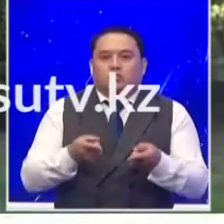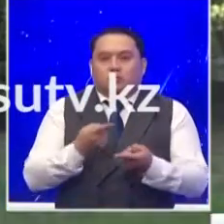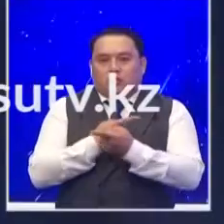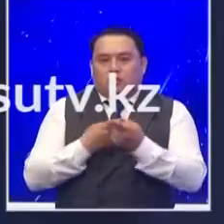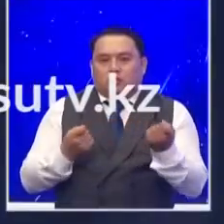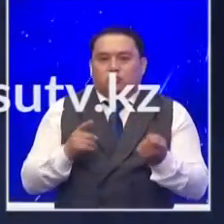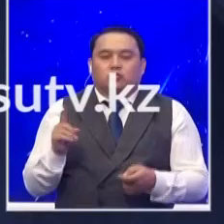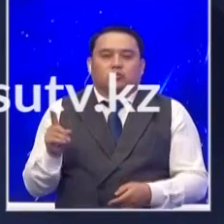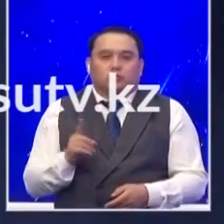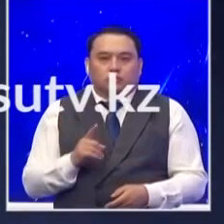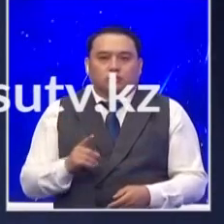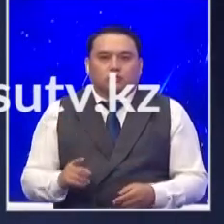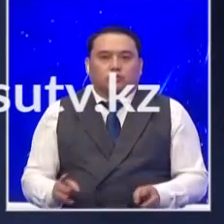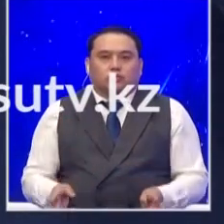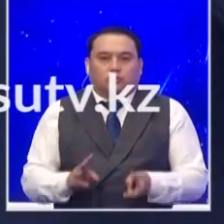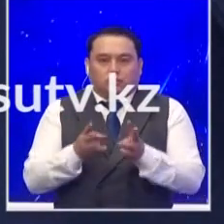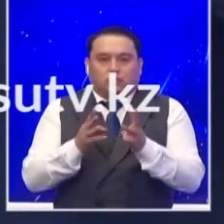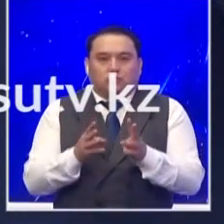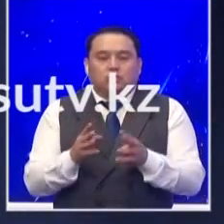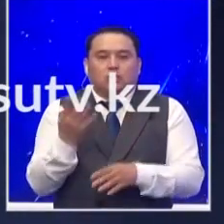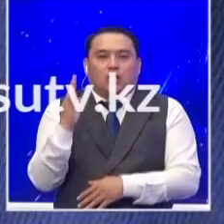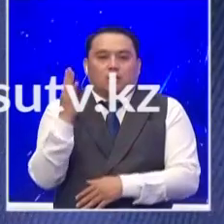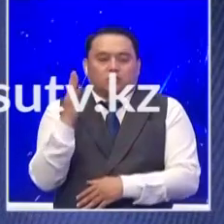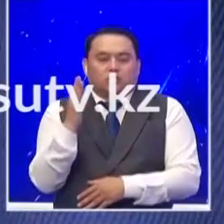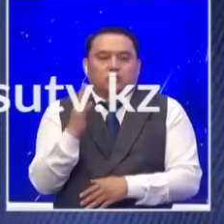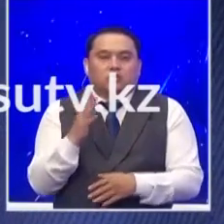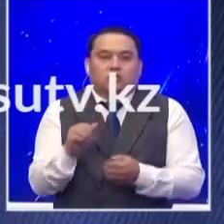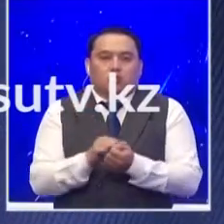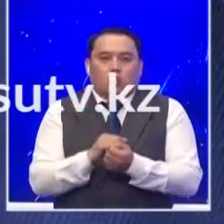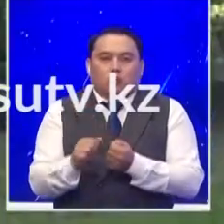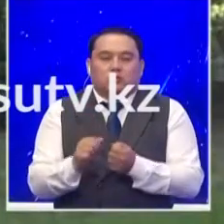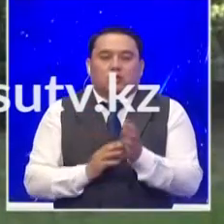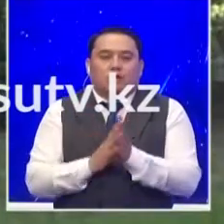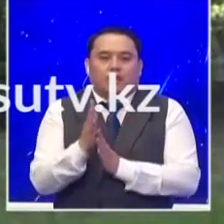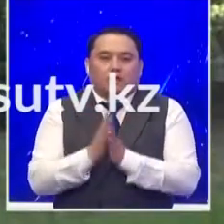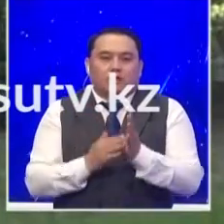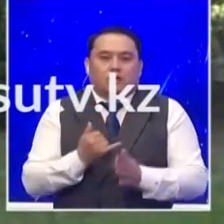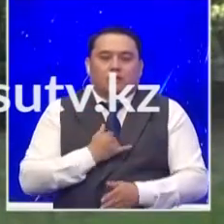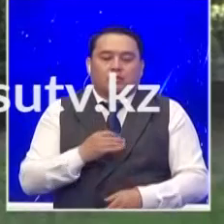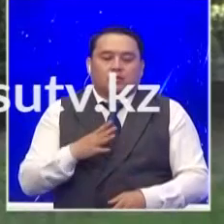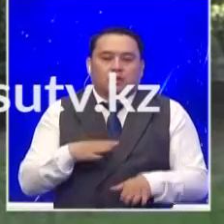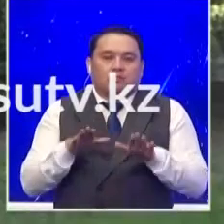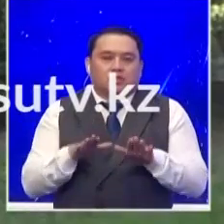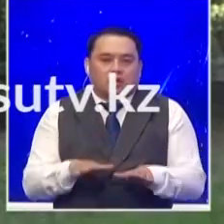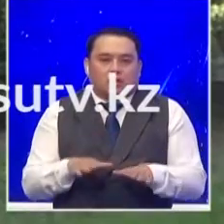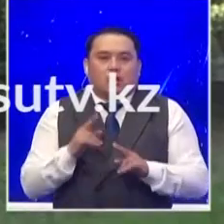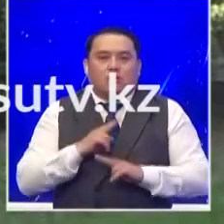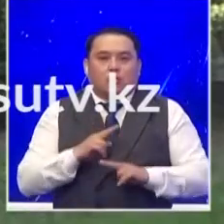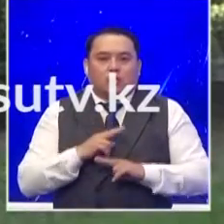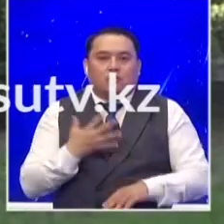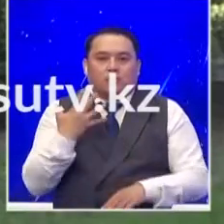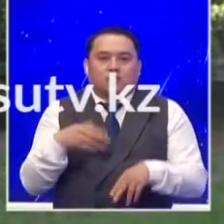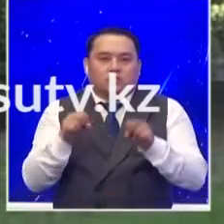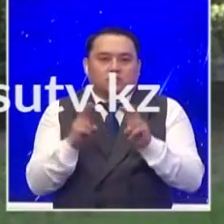том, что возгорание камыша и сухой травы. На данное время на месте пожара работает 5